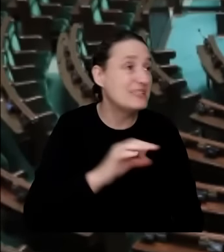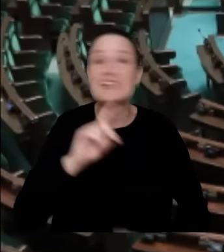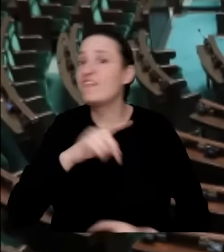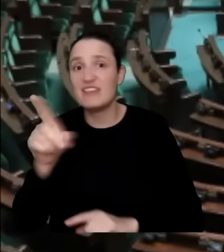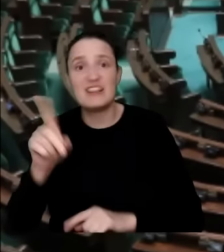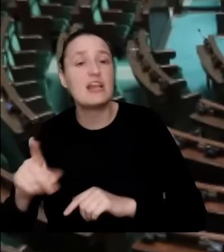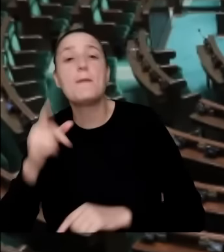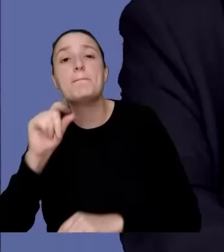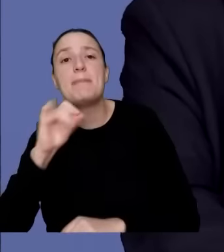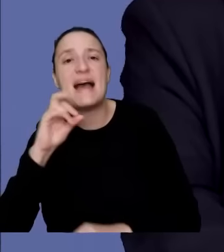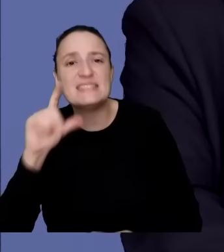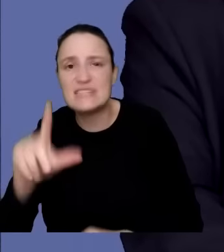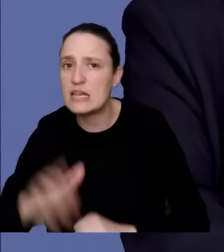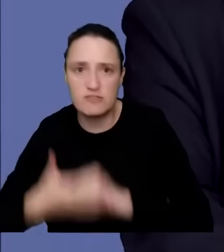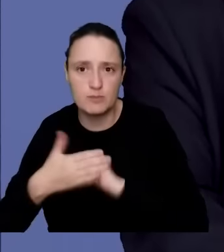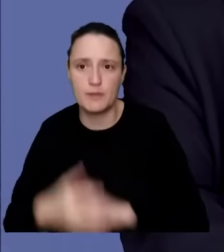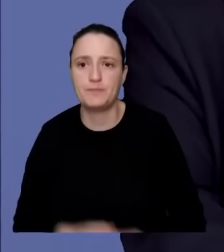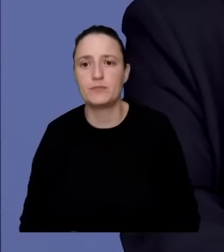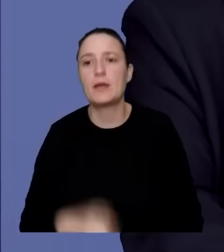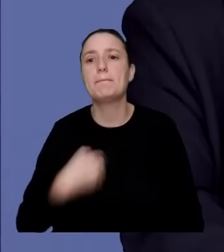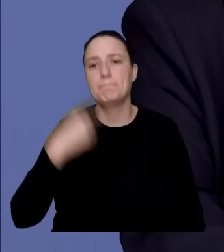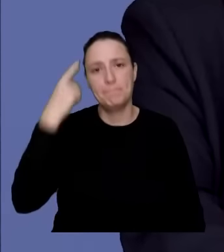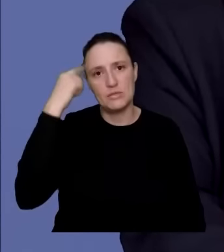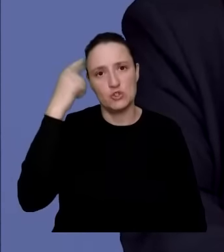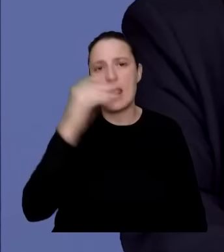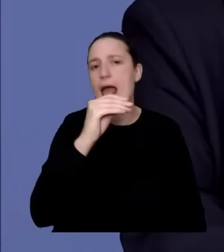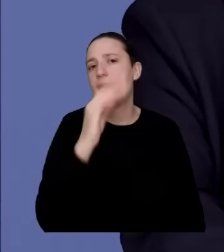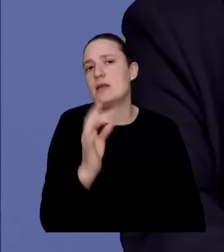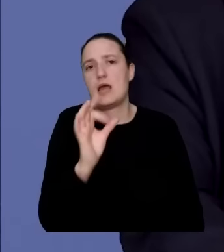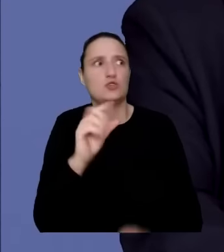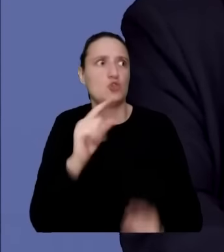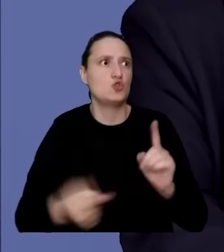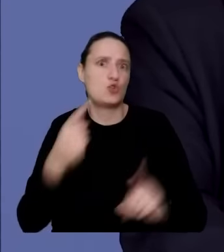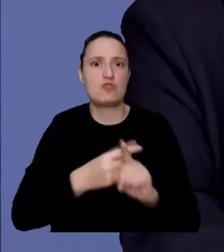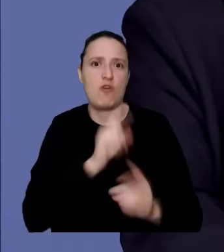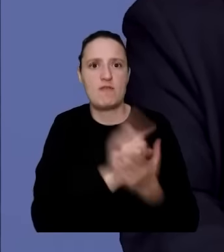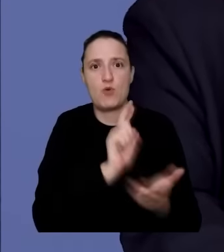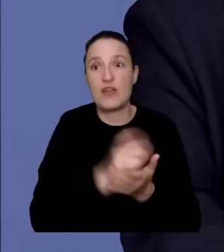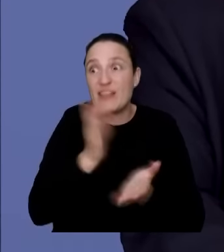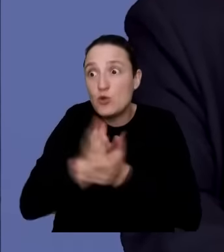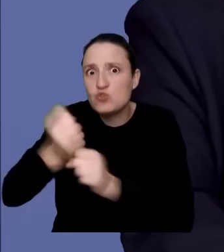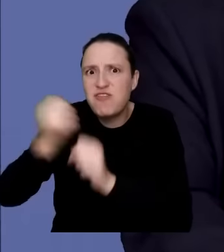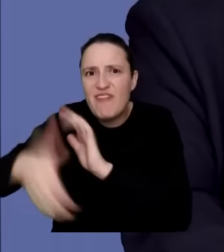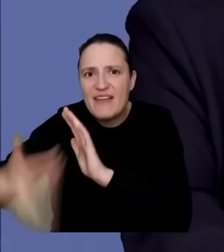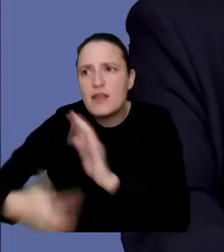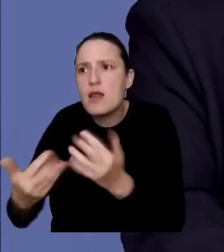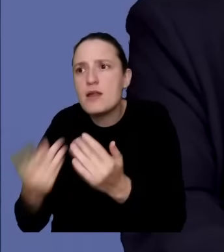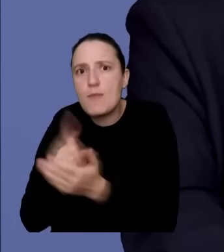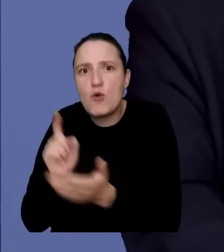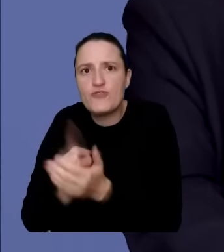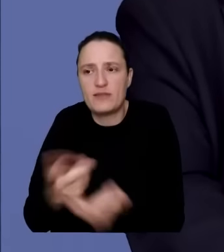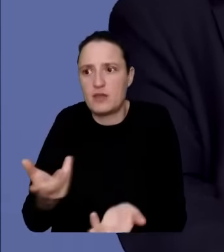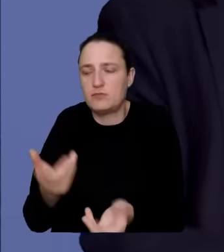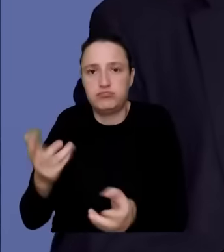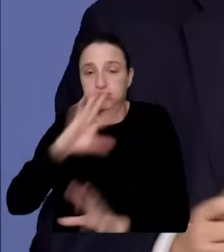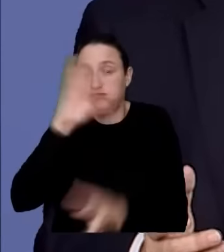ogóle uważam że ETS To jest dodatkowy podatek i na węglu mamy tych podatków prawie 30